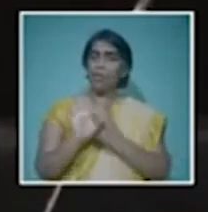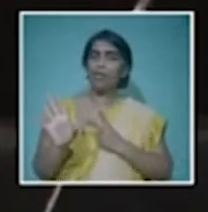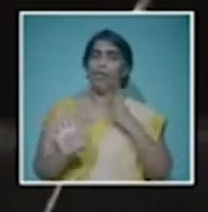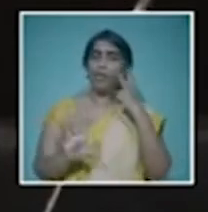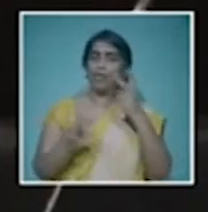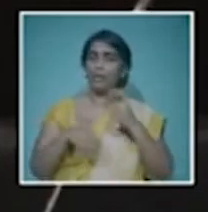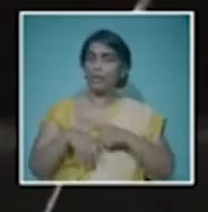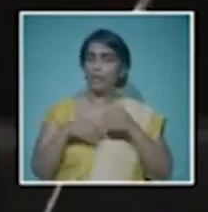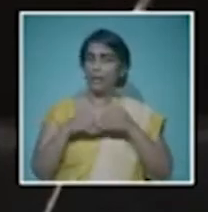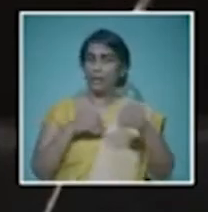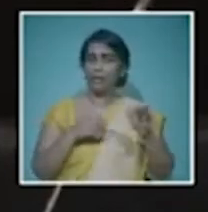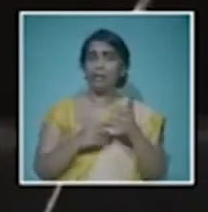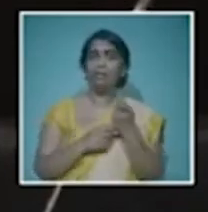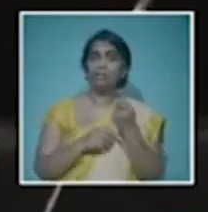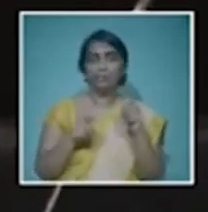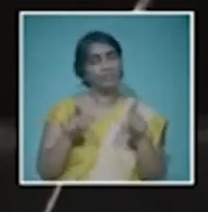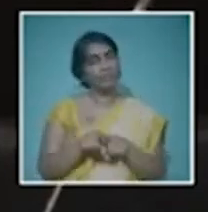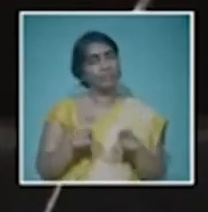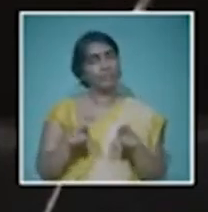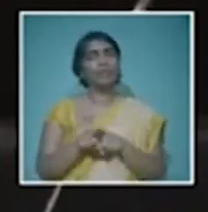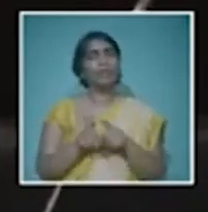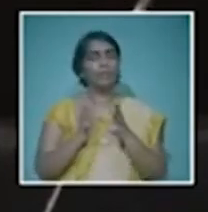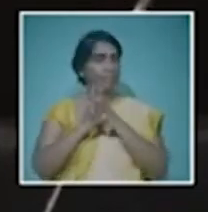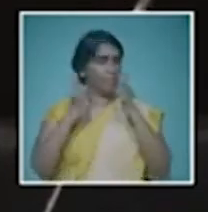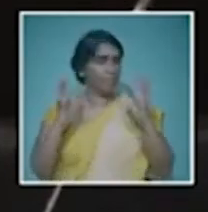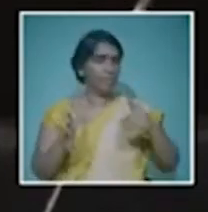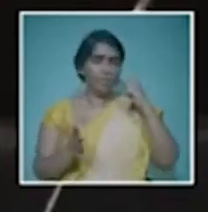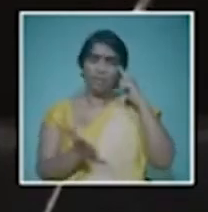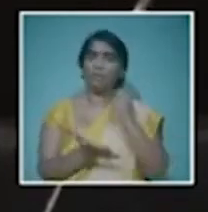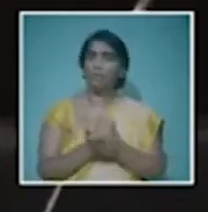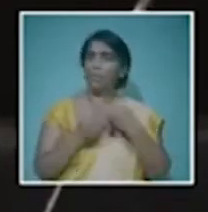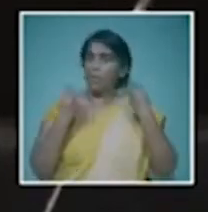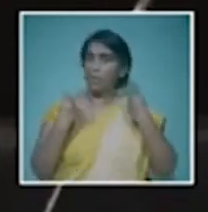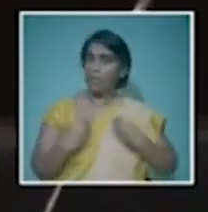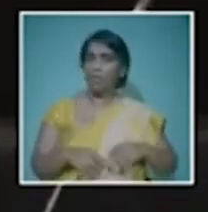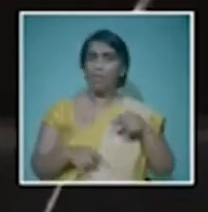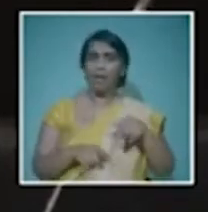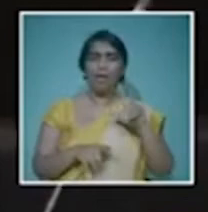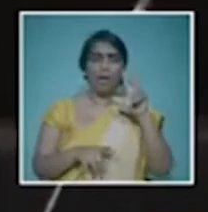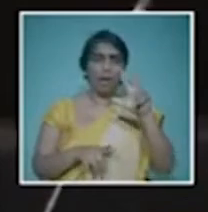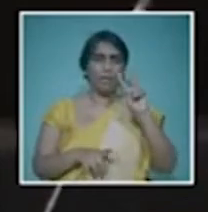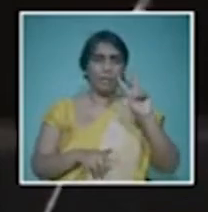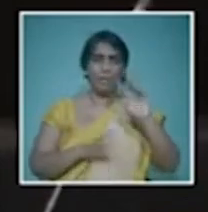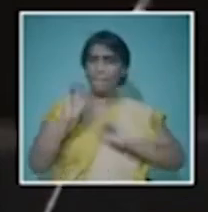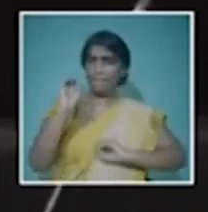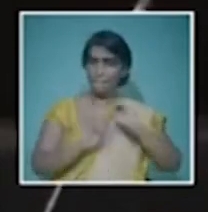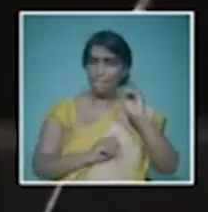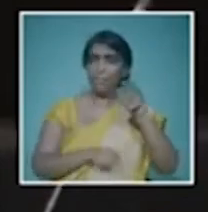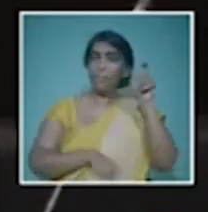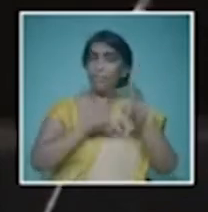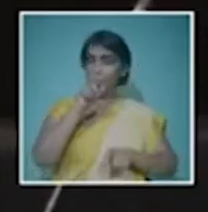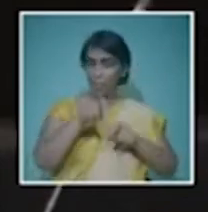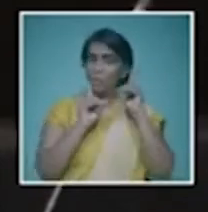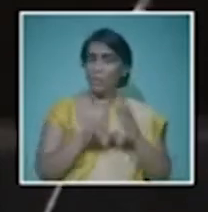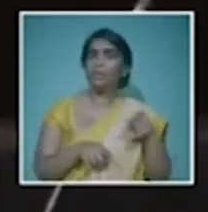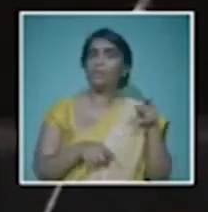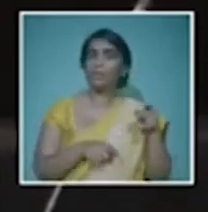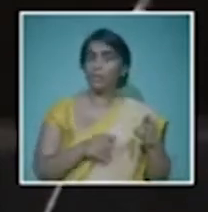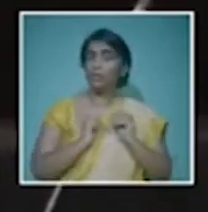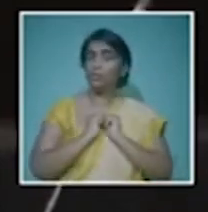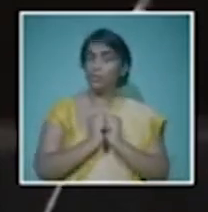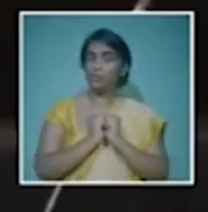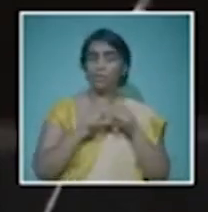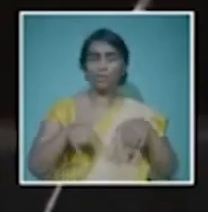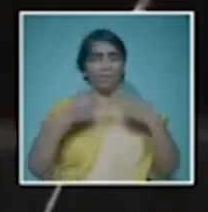பொருளாதாரத்திலே சீரழிந்து இன்று 82 விதமான மக்கள் பஞ்சத்திலே பசியிலே வாழுகின்ற ஒரு துர்ப்பாக்கி நிலை.